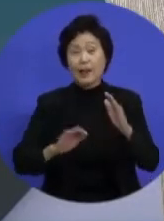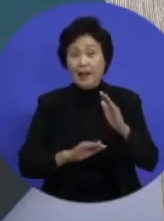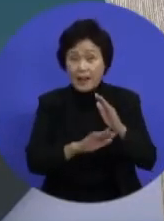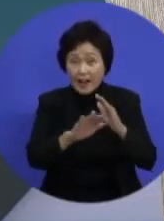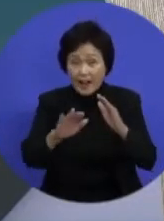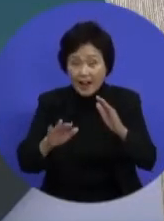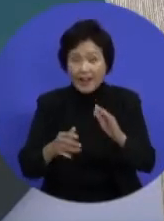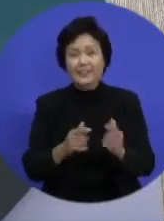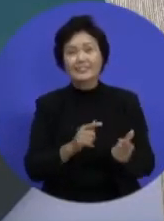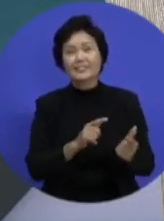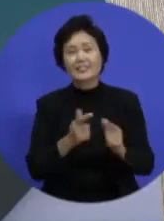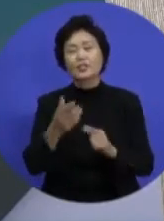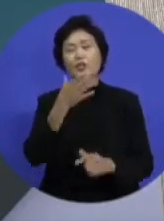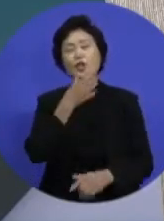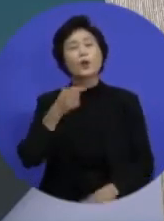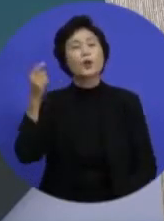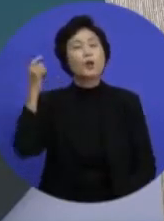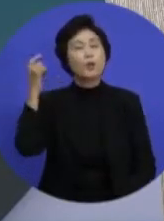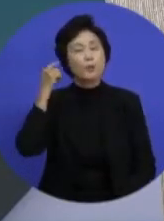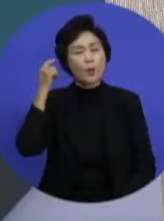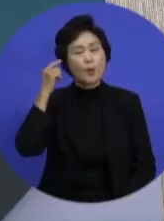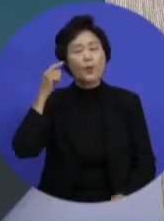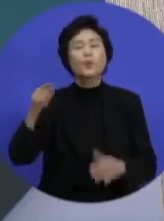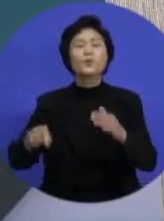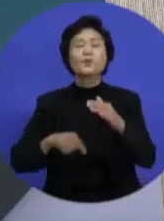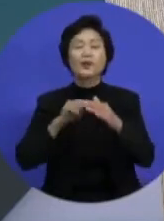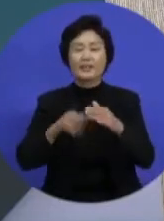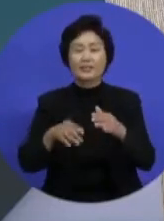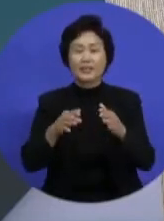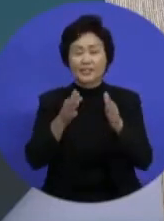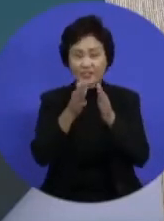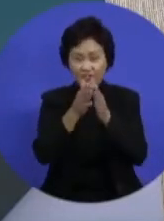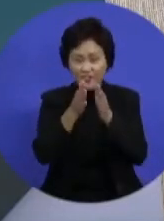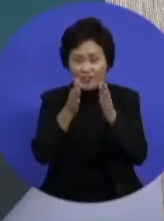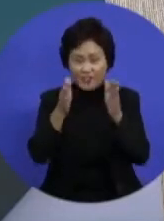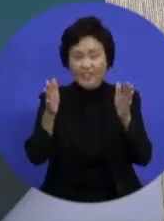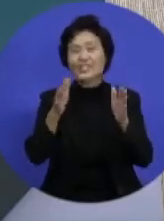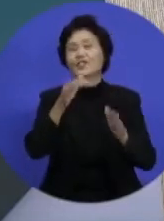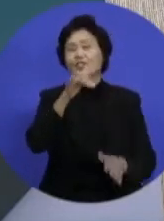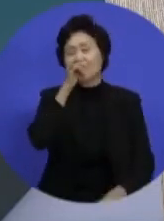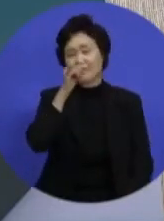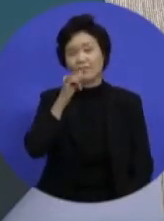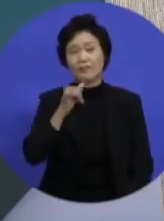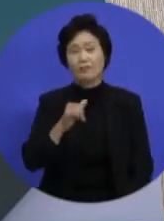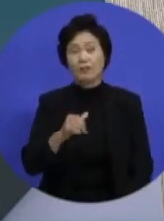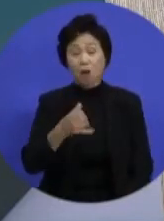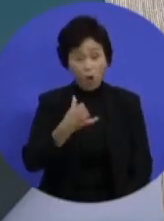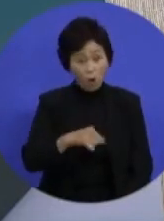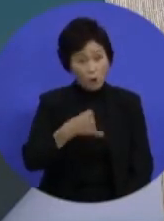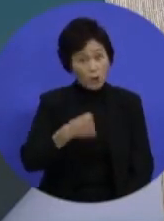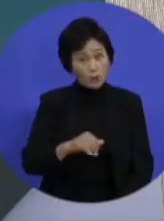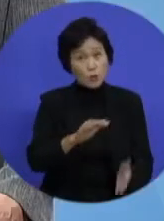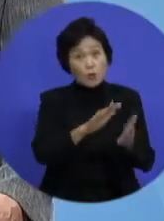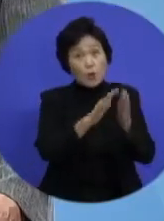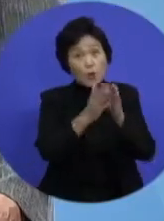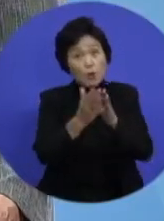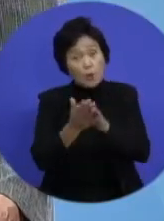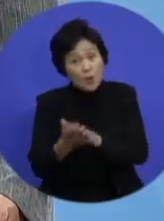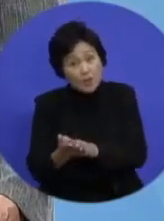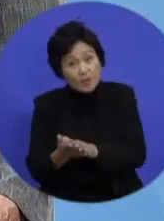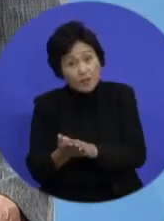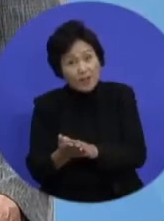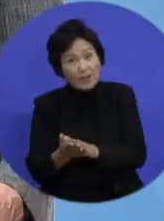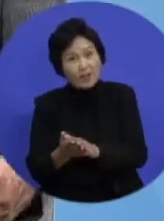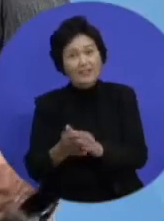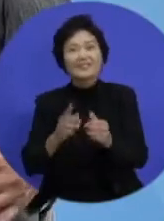또 복음 가운데서 더 이렇게 열어져가는 그런 계기가 되는 케이스가 많습니다. 애들이 변하니까 부모님들 보면서도 당연히 변화될